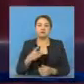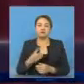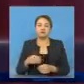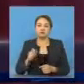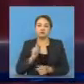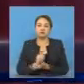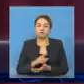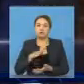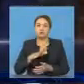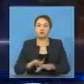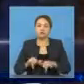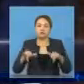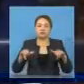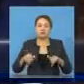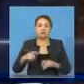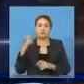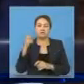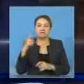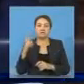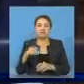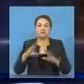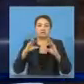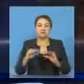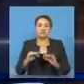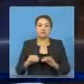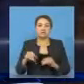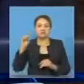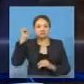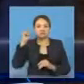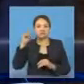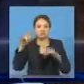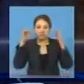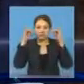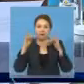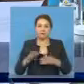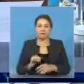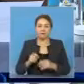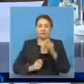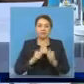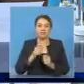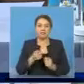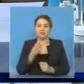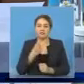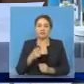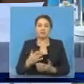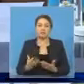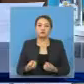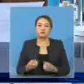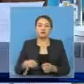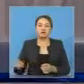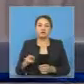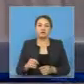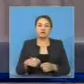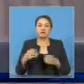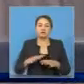образом работа по развитию сельского хозяйства. Снизилось поголовье мелкого рогатого скота, производство молока, яиц. Кроме того, в районах не